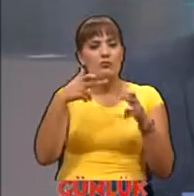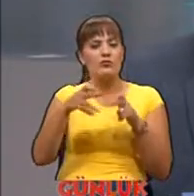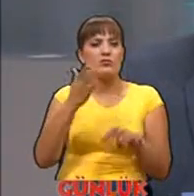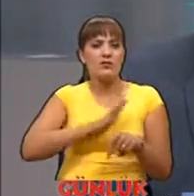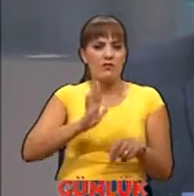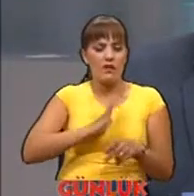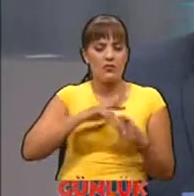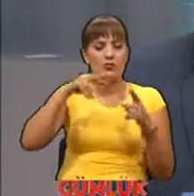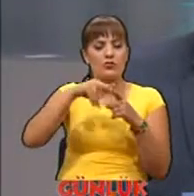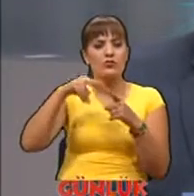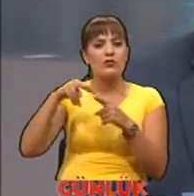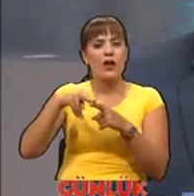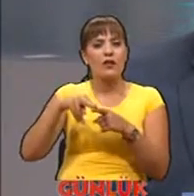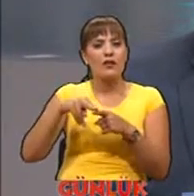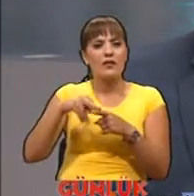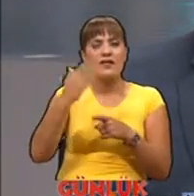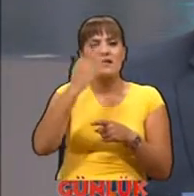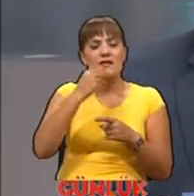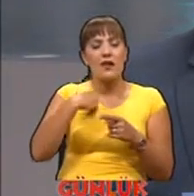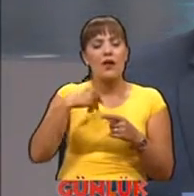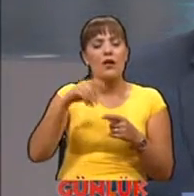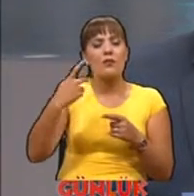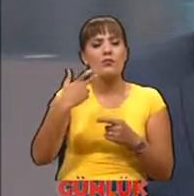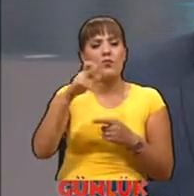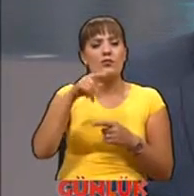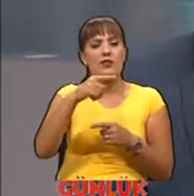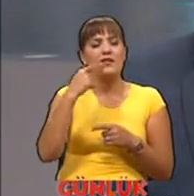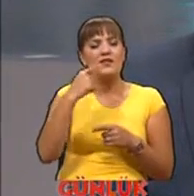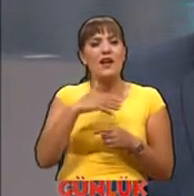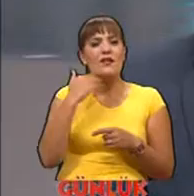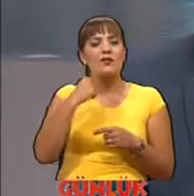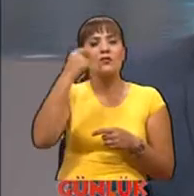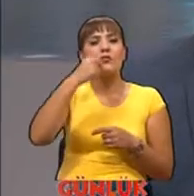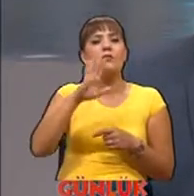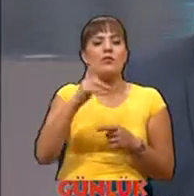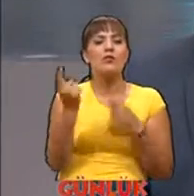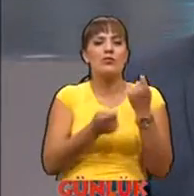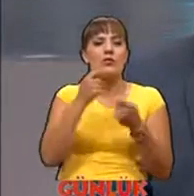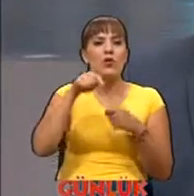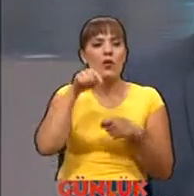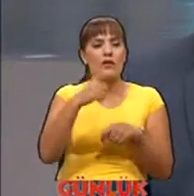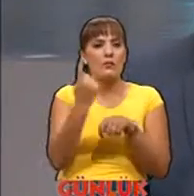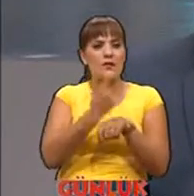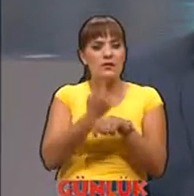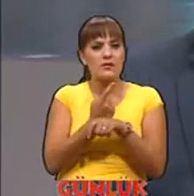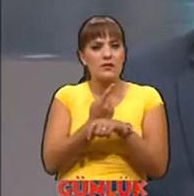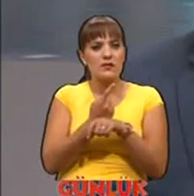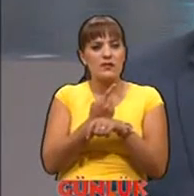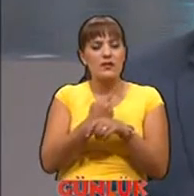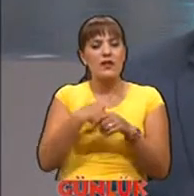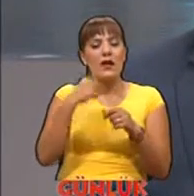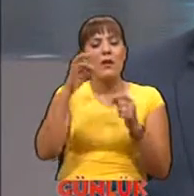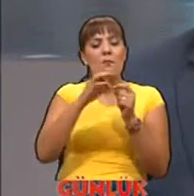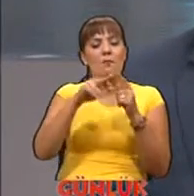boşluktan şikayetçi, üçgen şeklindeki işte siyah boşluklardan, orada diş eti büyümedi. İşte uğraşıyoruz. Oraya bir bağ